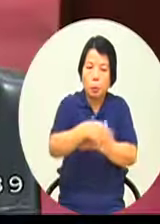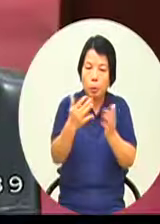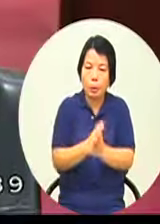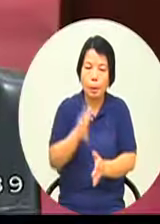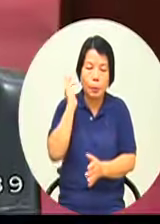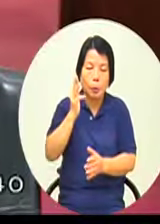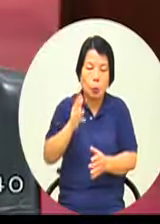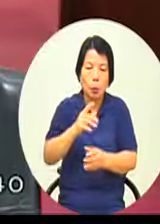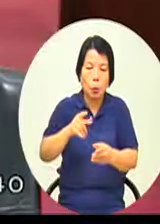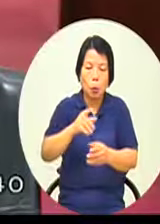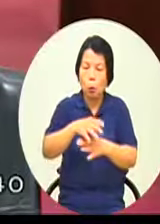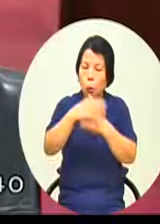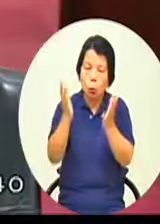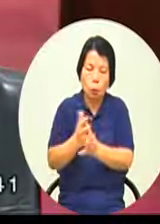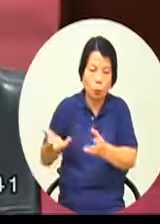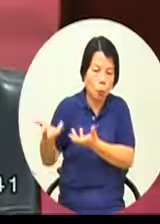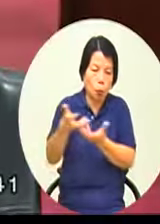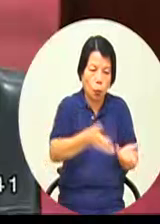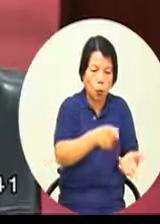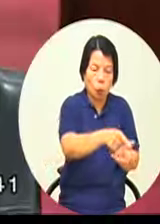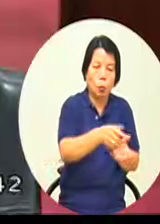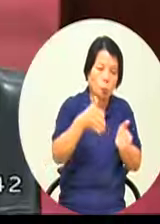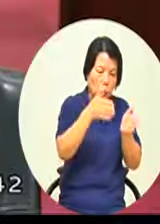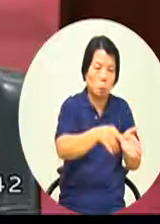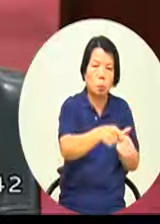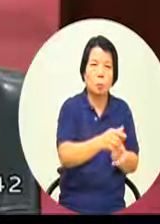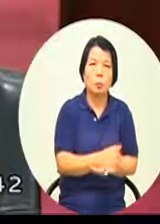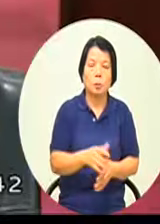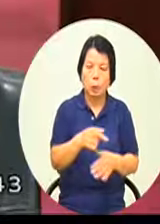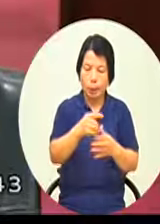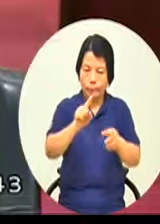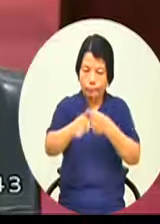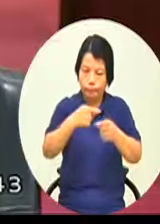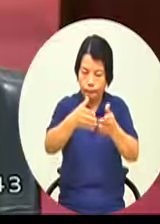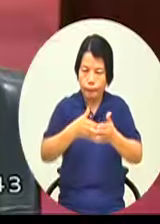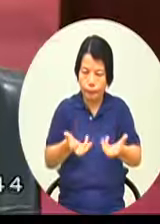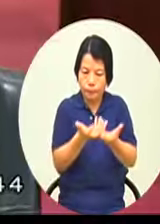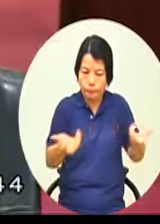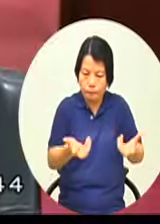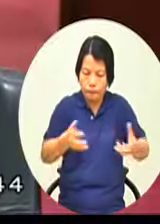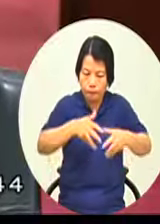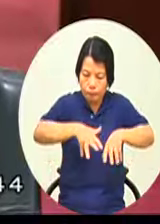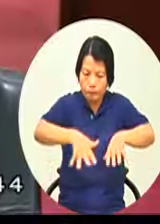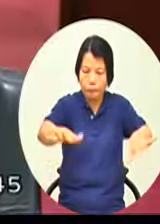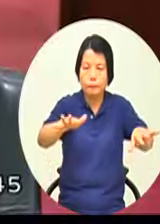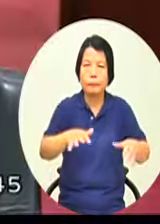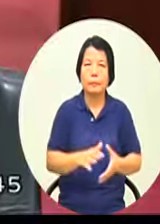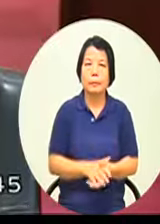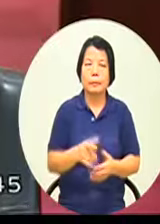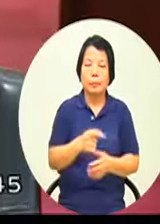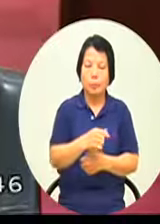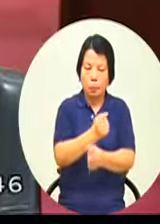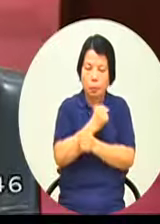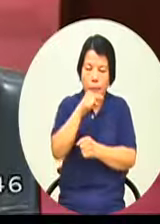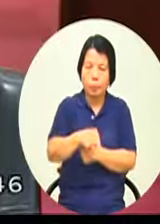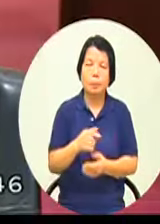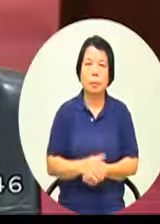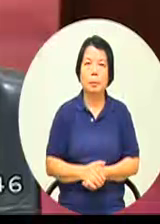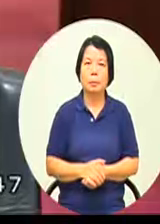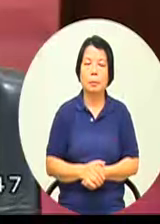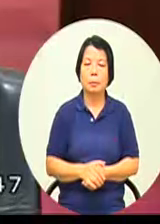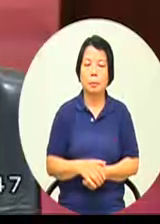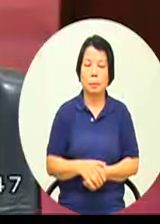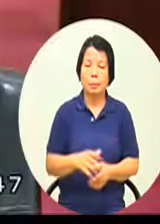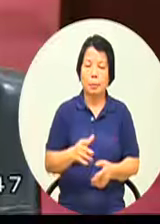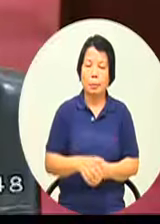对不对？是毋是分流？吼、哦，我相信的对不对？吼，这你事后对不对？吼，这个你希望你注意一下。你当然，你第一阶段